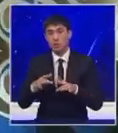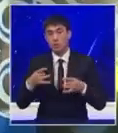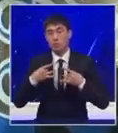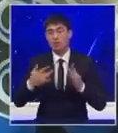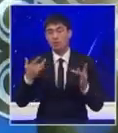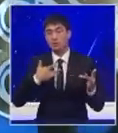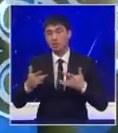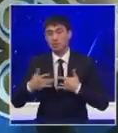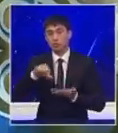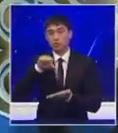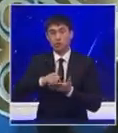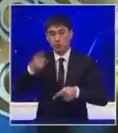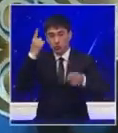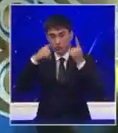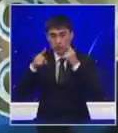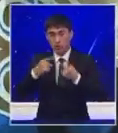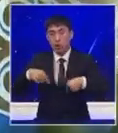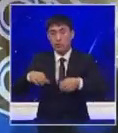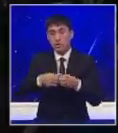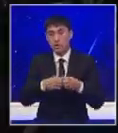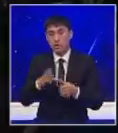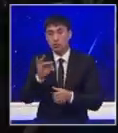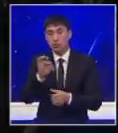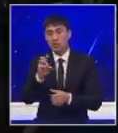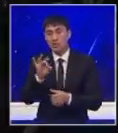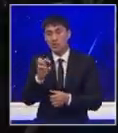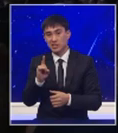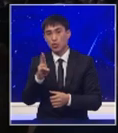праздничным концертом с участием творческих объединений «Сюинбай